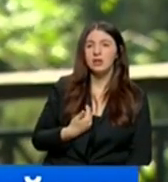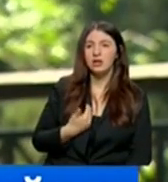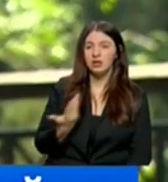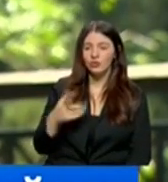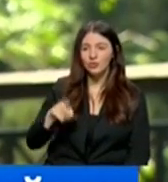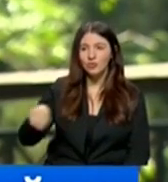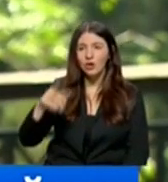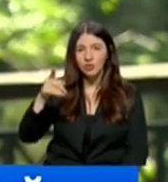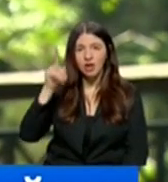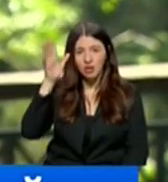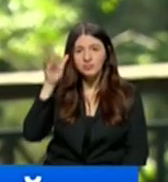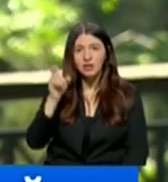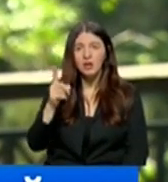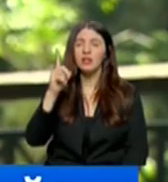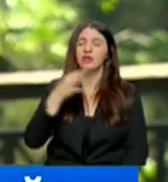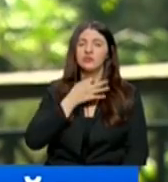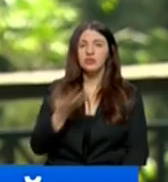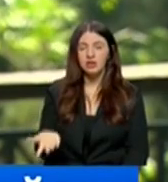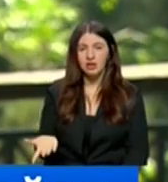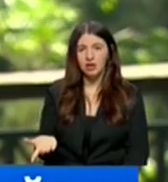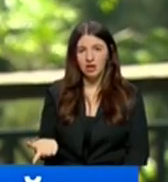Ya Kürtler o kadar akılsız mı Allah aşkına?